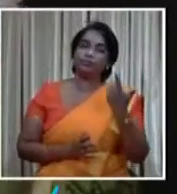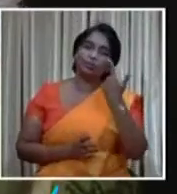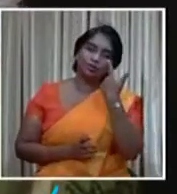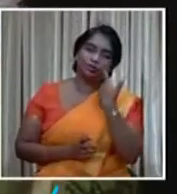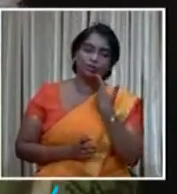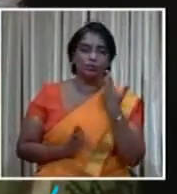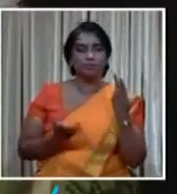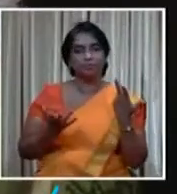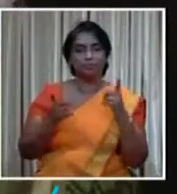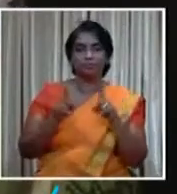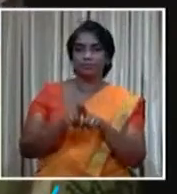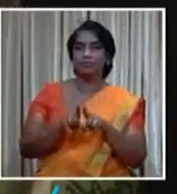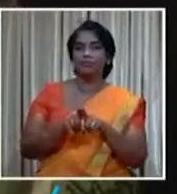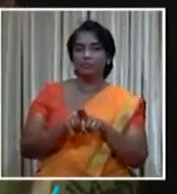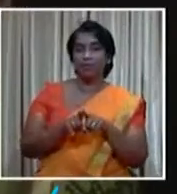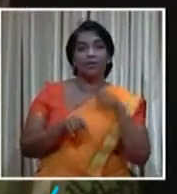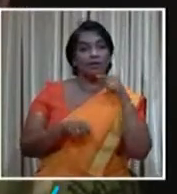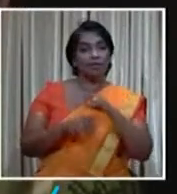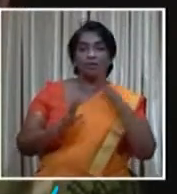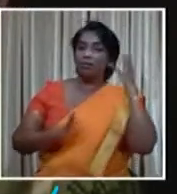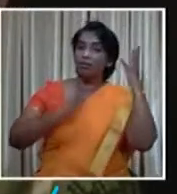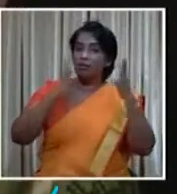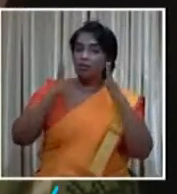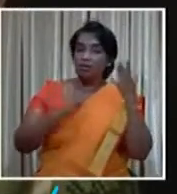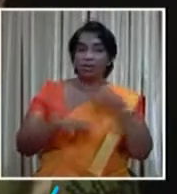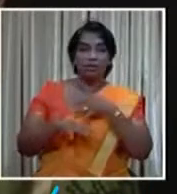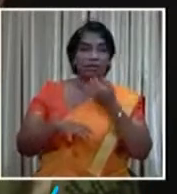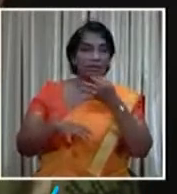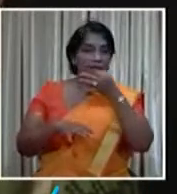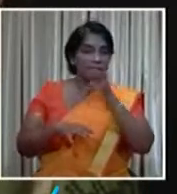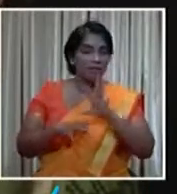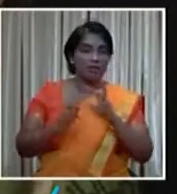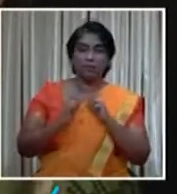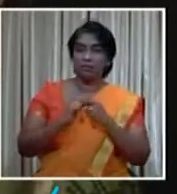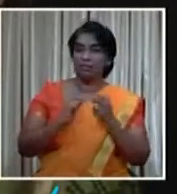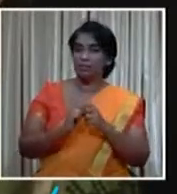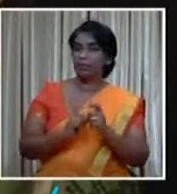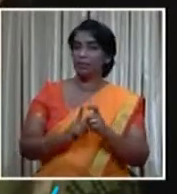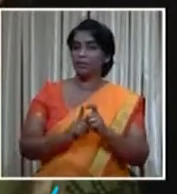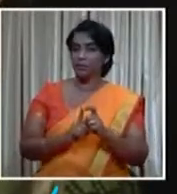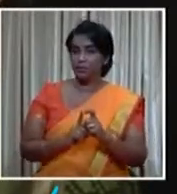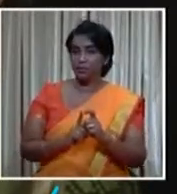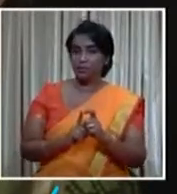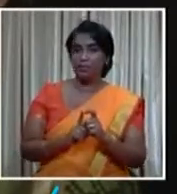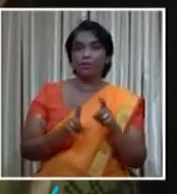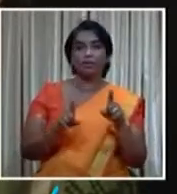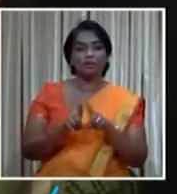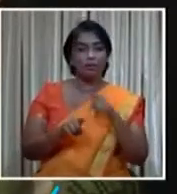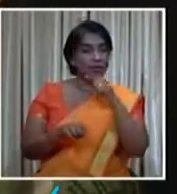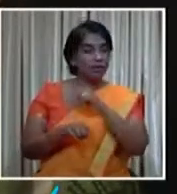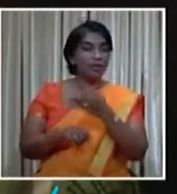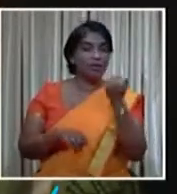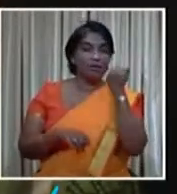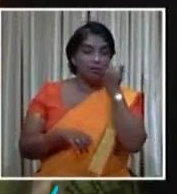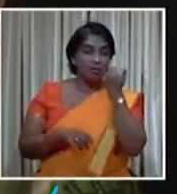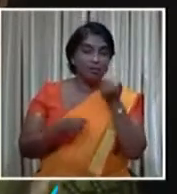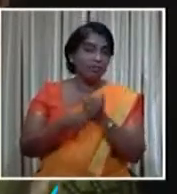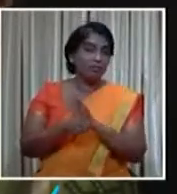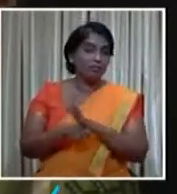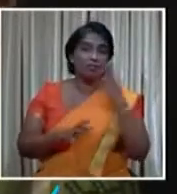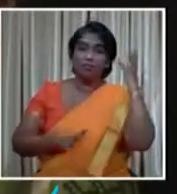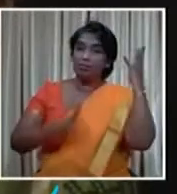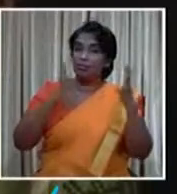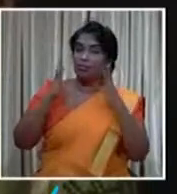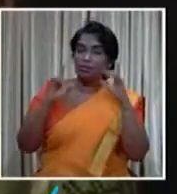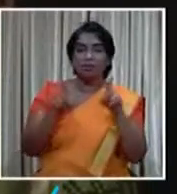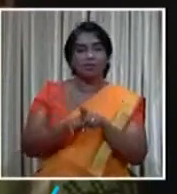කනගාටුවට කරුණ නම් මෙම ගෝලීය වසංගතයේ දරුණුකම සහ එකී වසංගතය ගෝලීයව